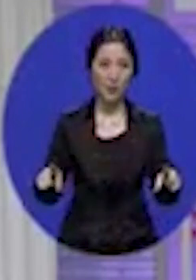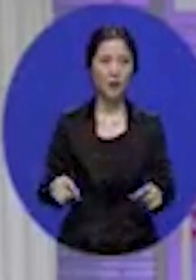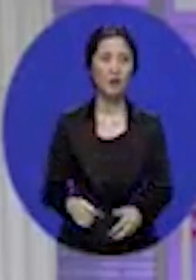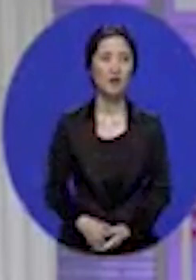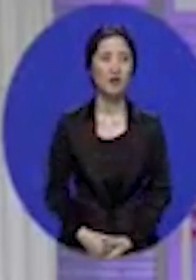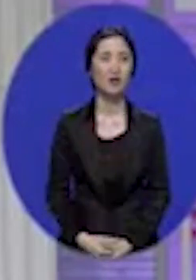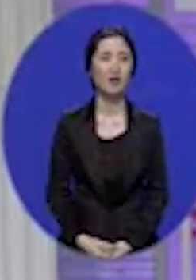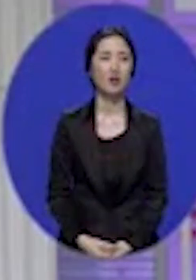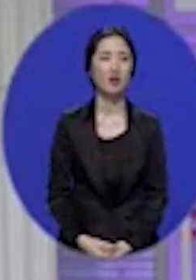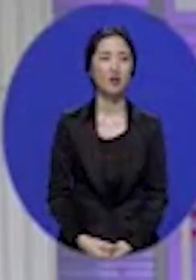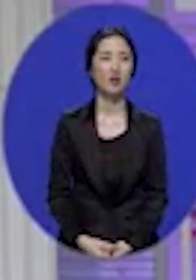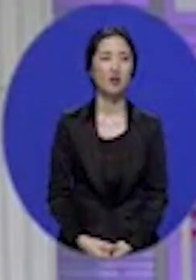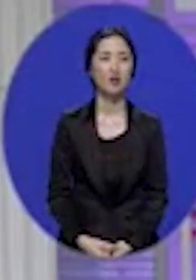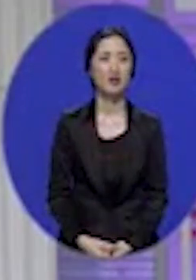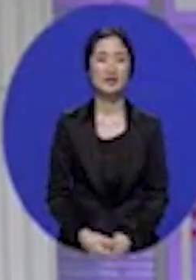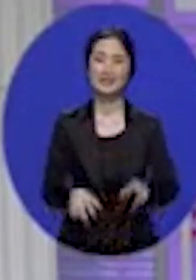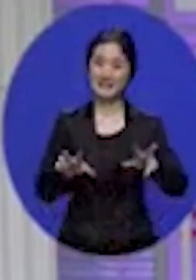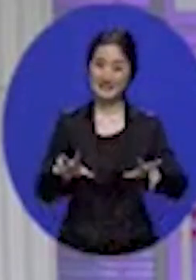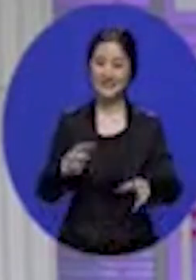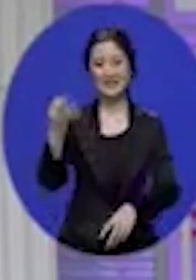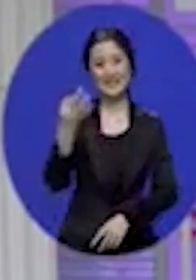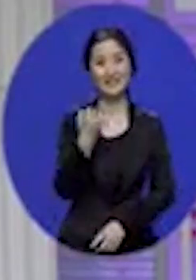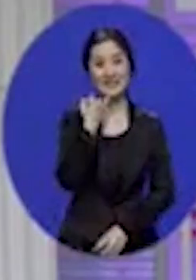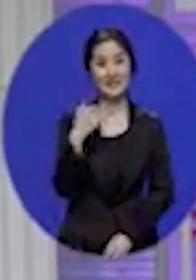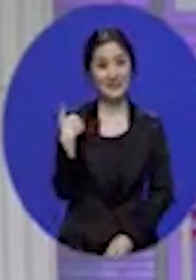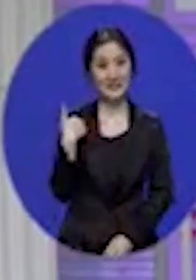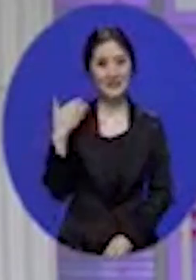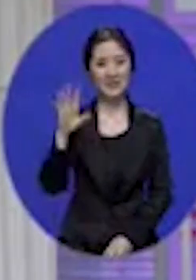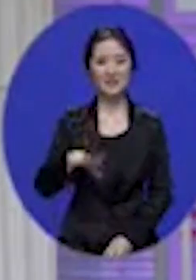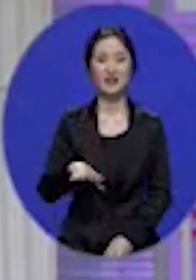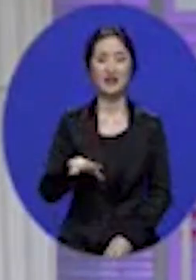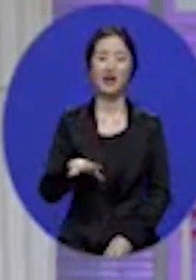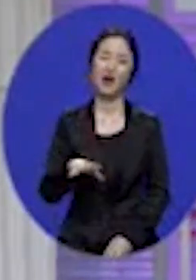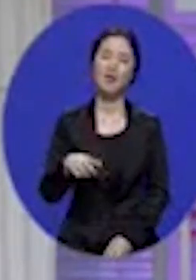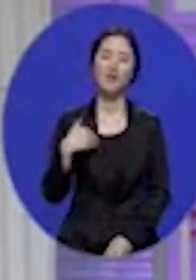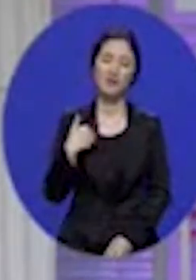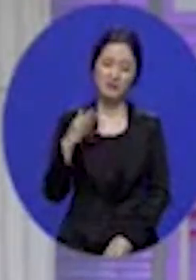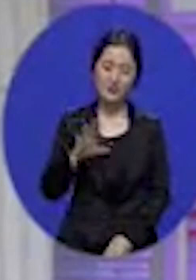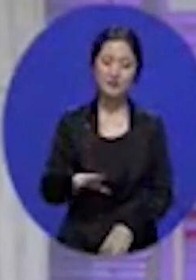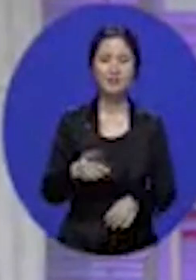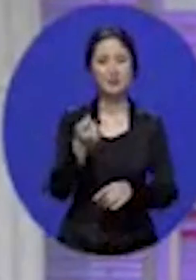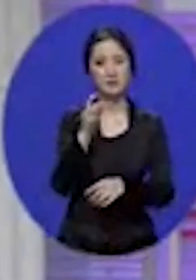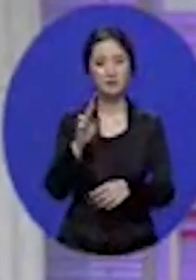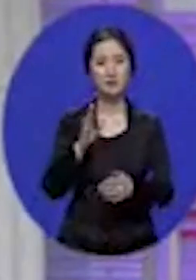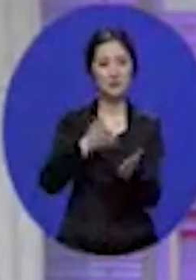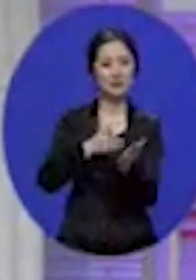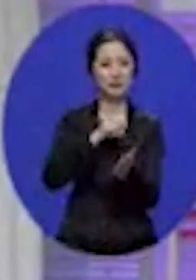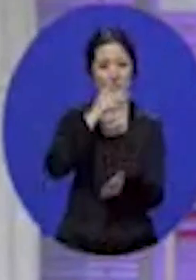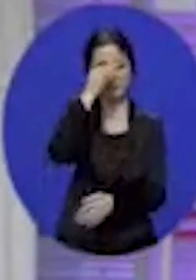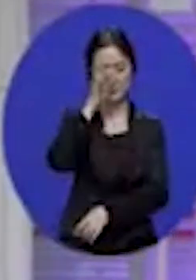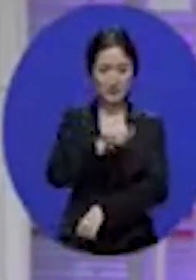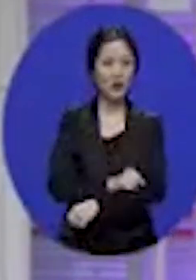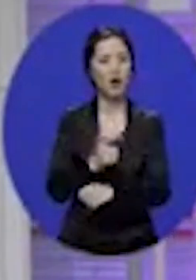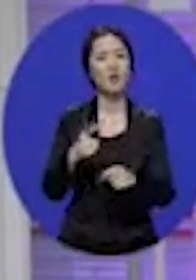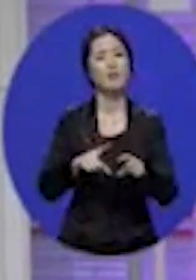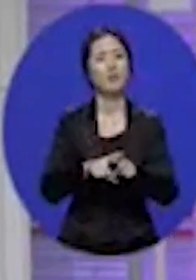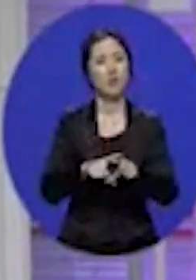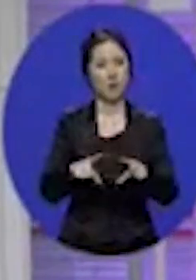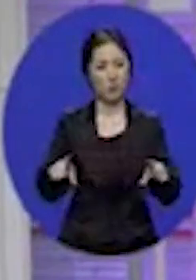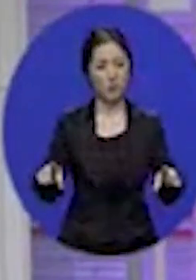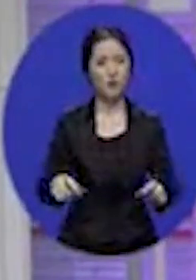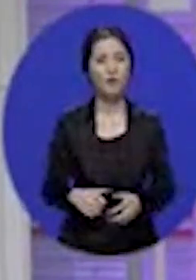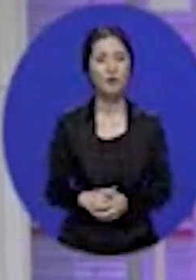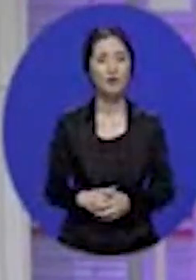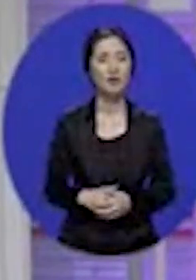괜찮은 특급 미모이긴 하지만 방송을 뭐 기가 막히게 잘한다거나 뭐 이런 것도 아니고 근데 SBS에 모여든 MBC, KBS에서